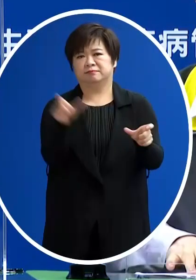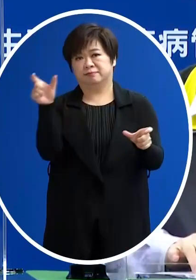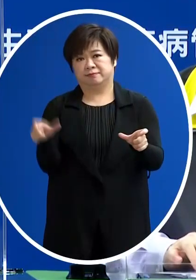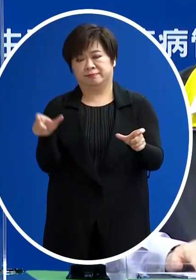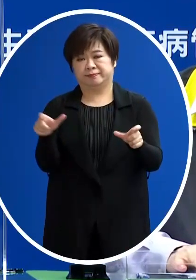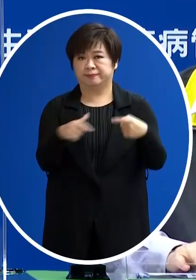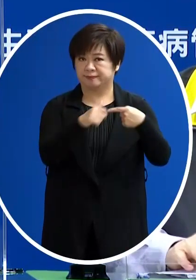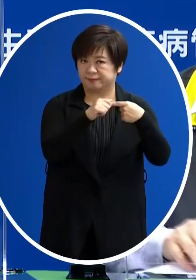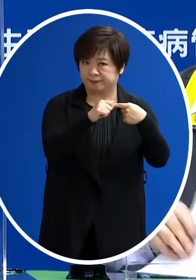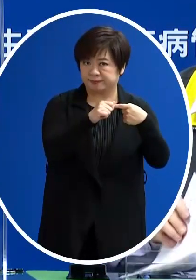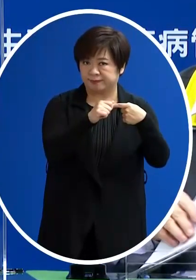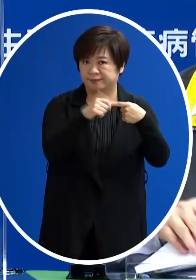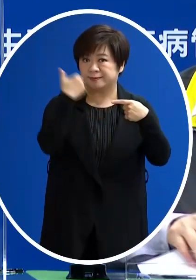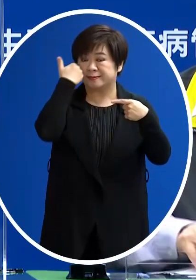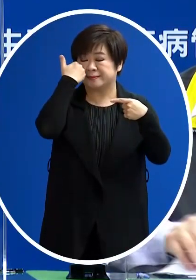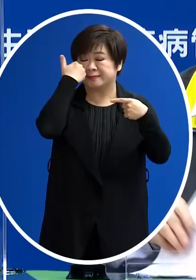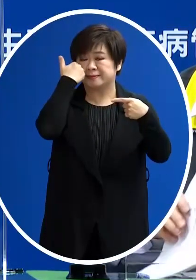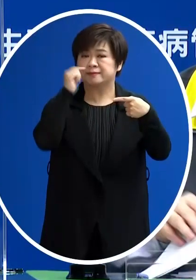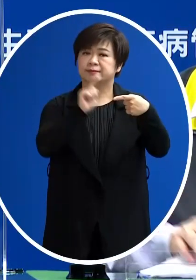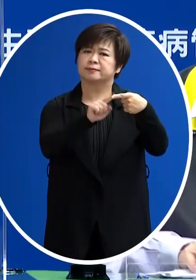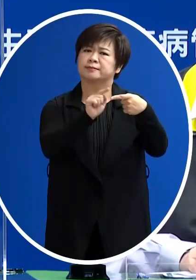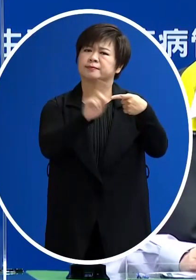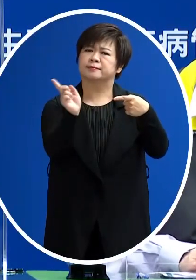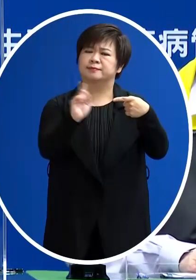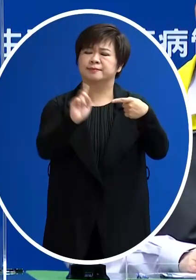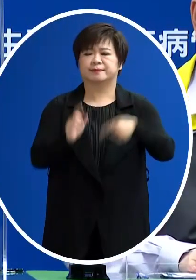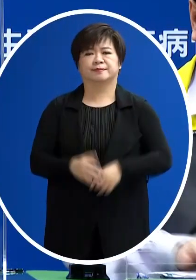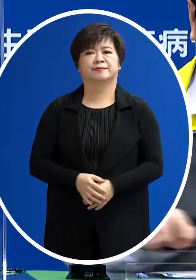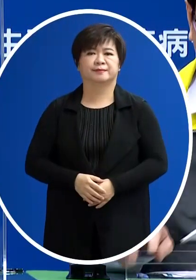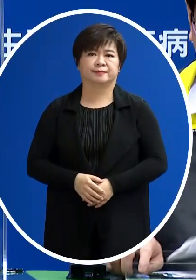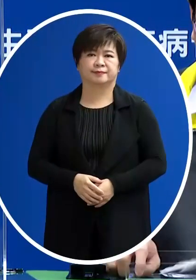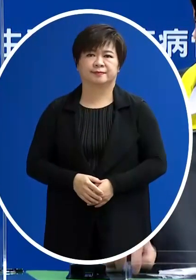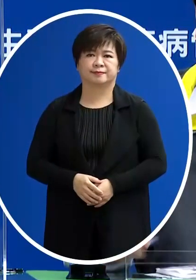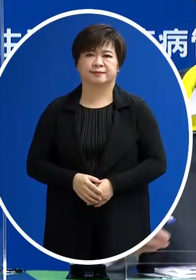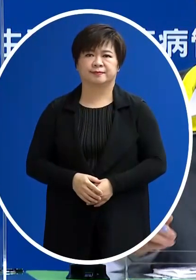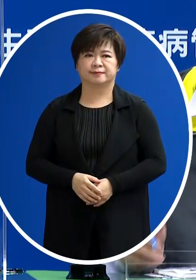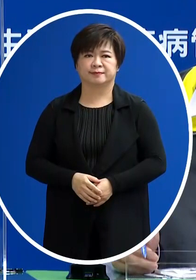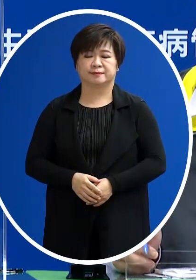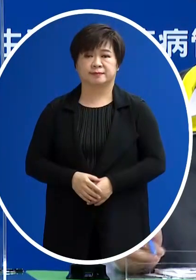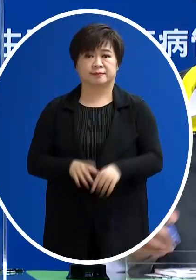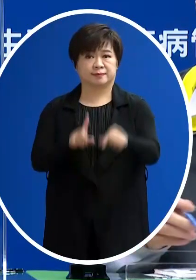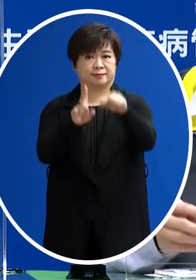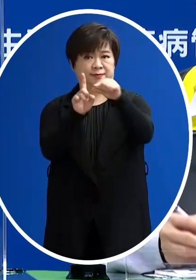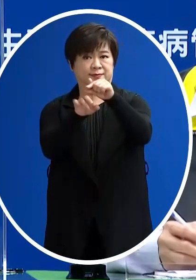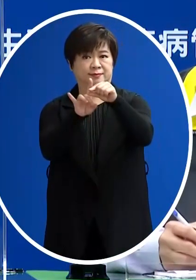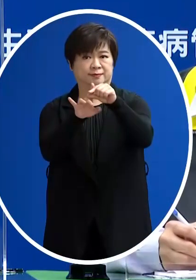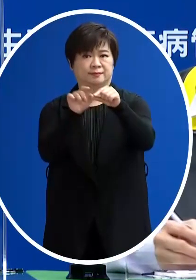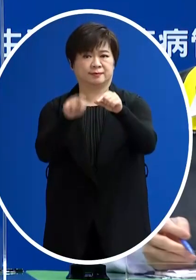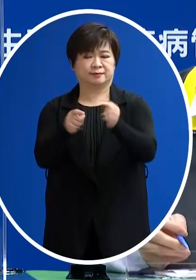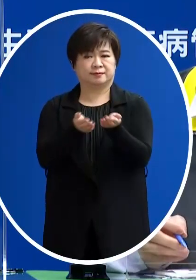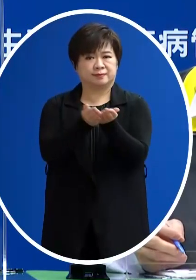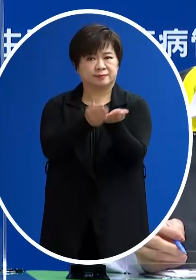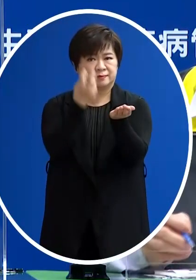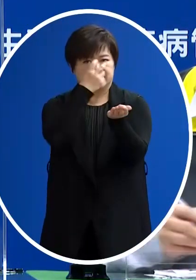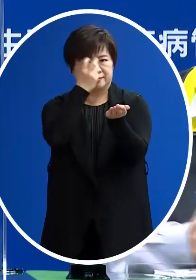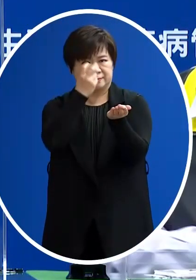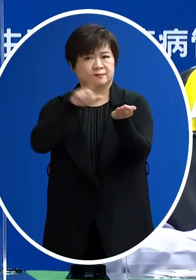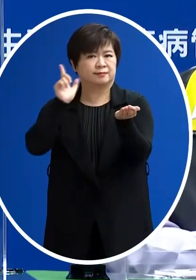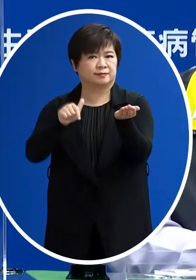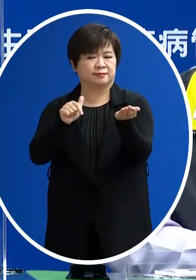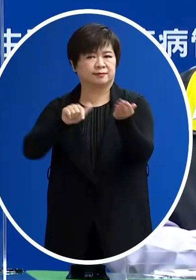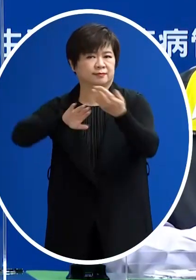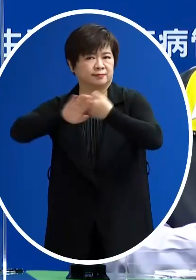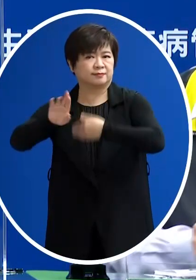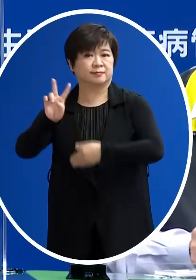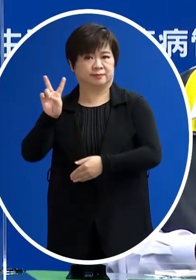一个是就是一个有一个台中的一个验船师，那